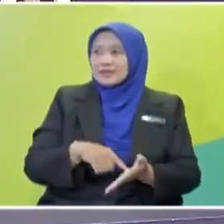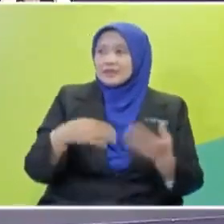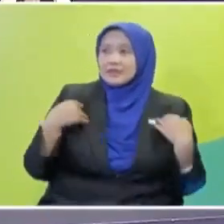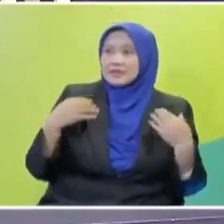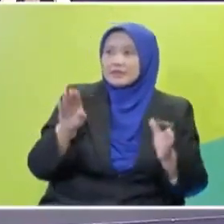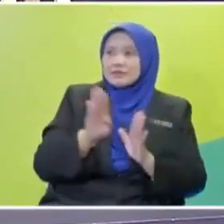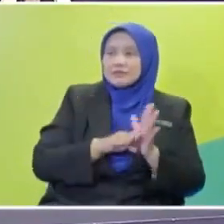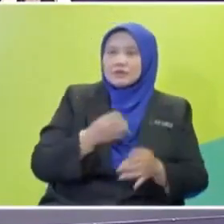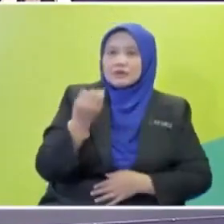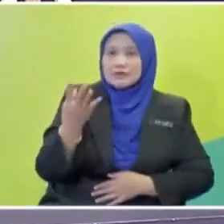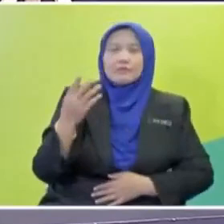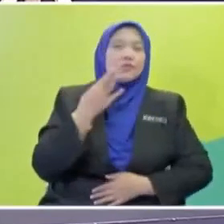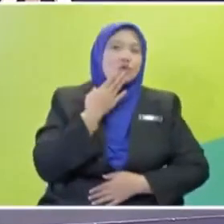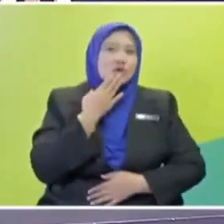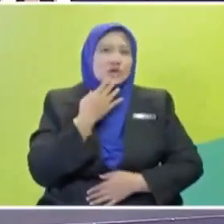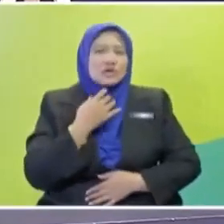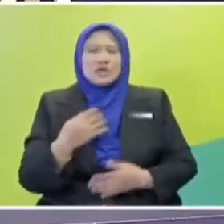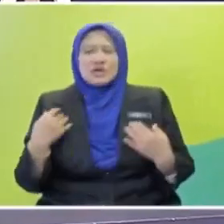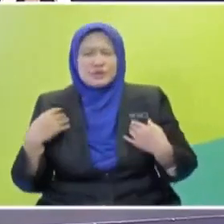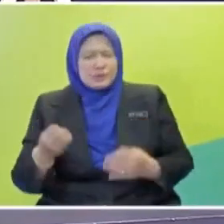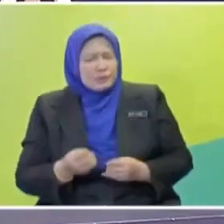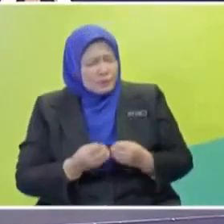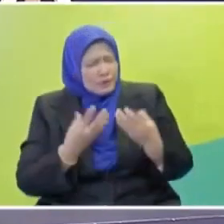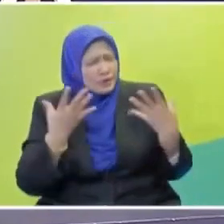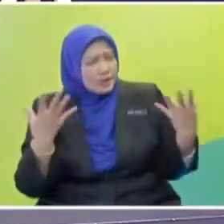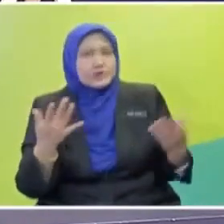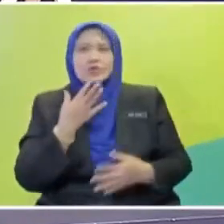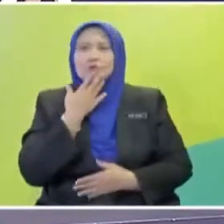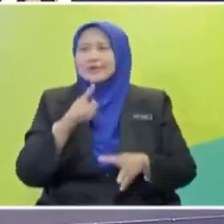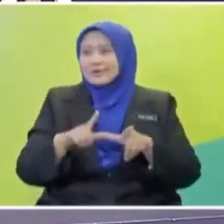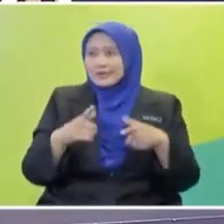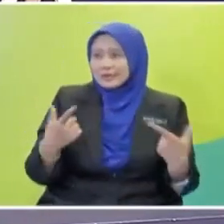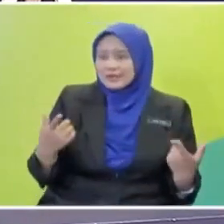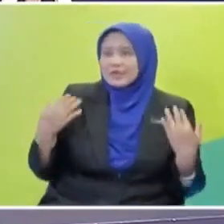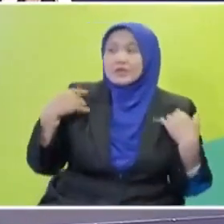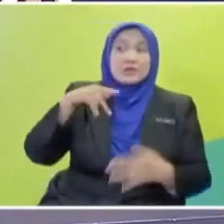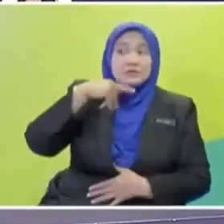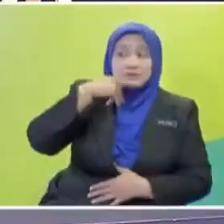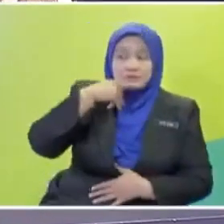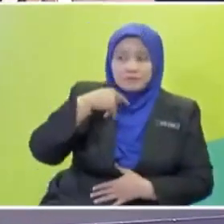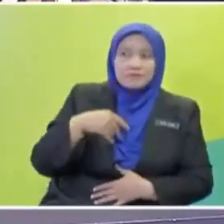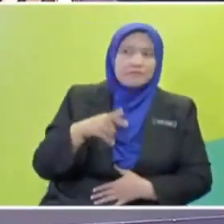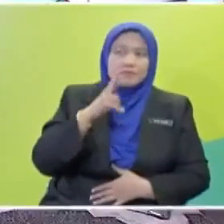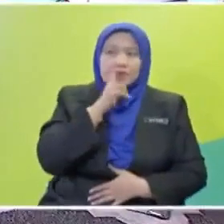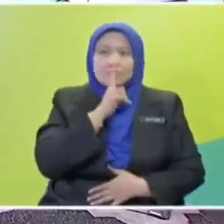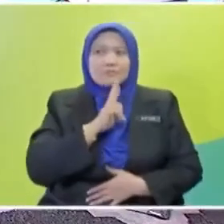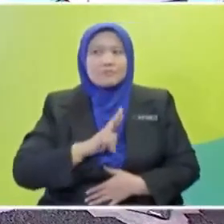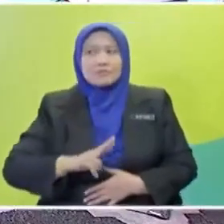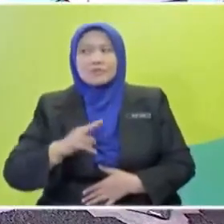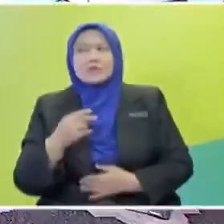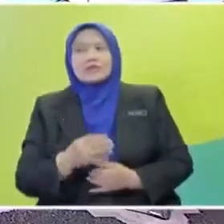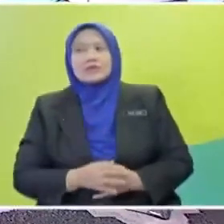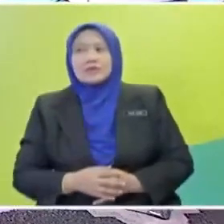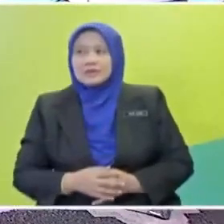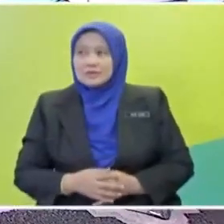ada macam-macam warna, warna-warni. Okey, kalau Syafiqah boleh tengok pun tadi dekat depan ni pun ada. Okey, ada macam-macam warna. Okey, yang ini contoh ada warna